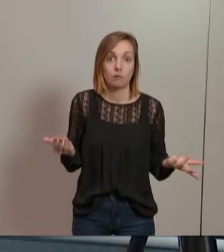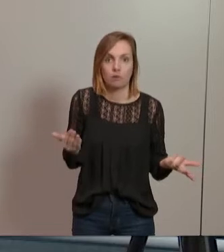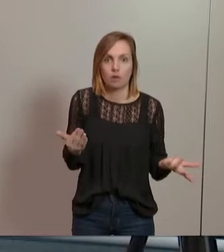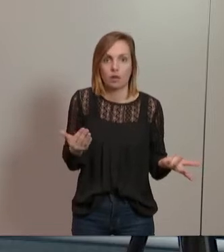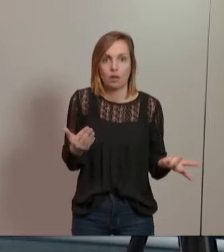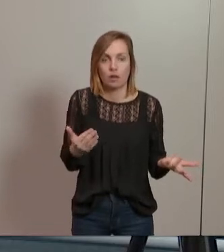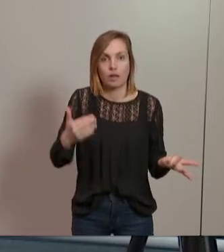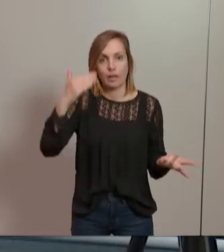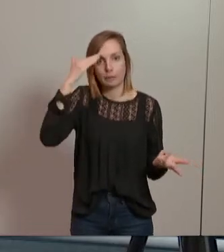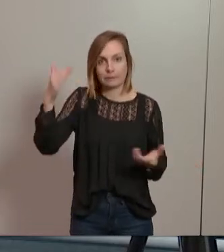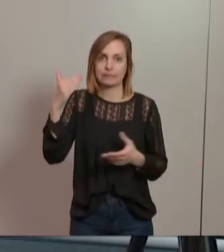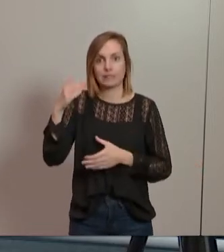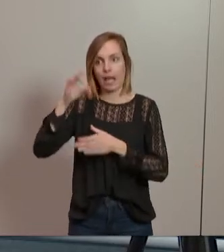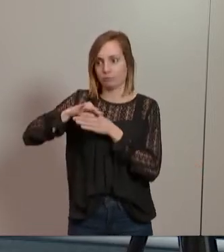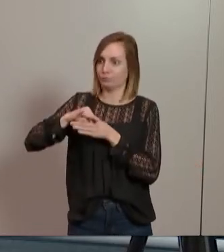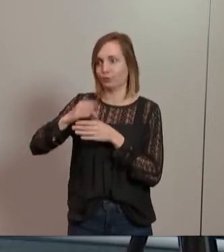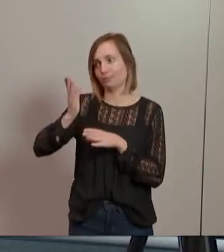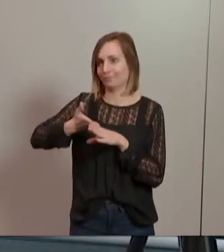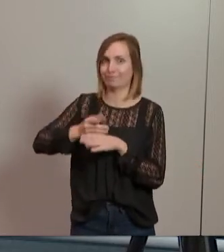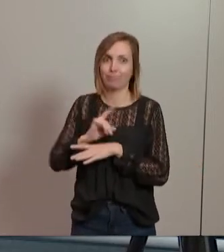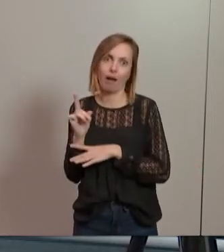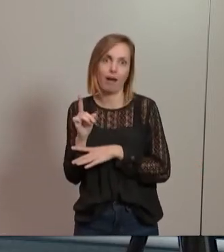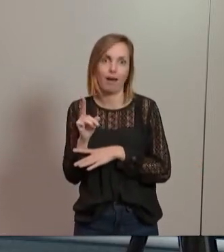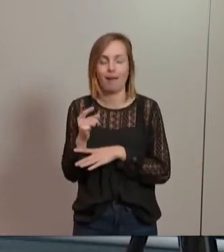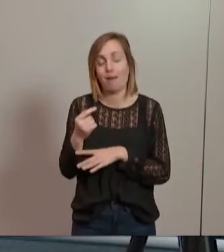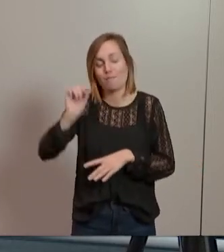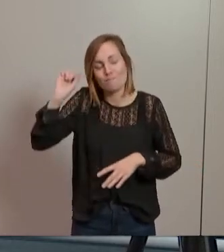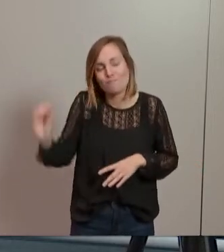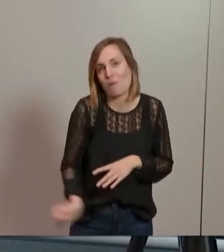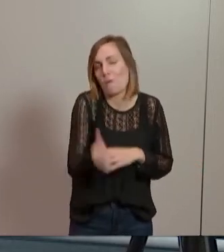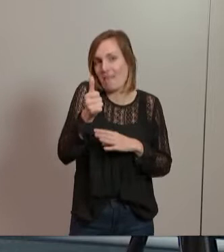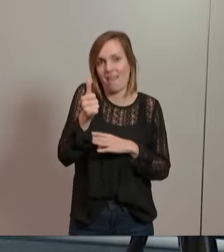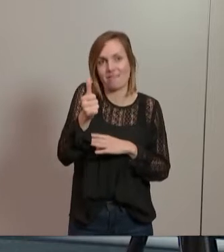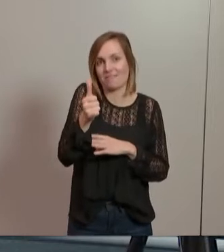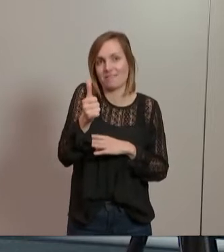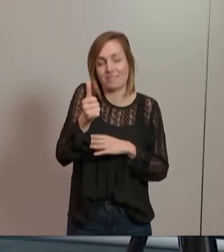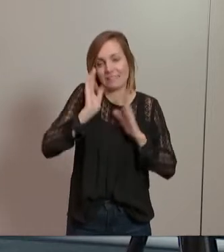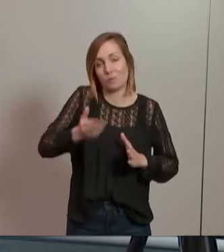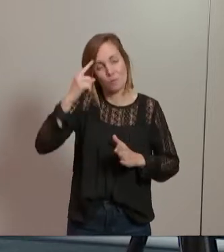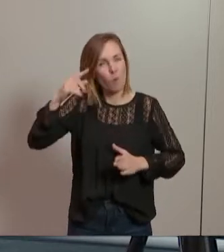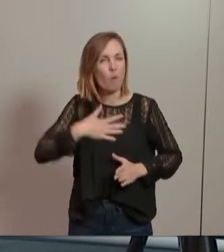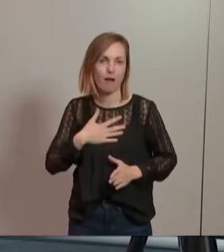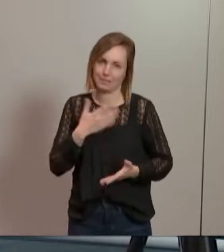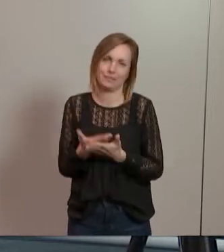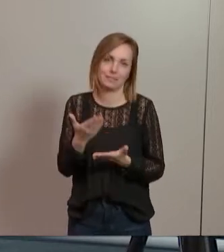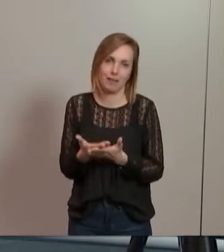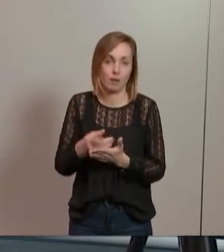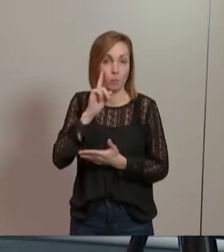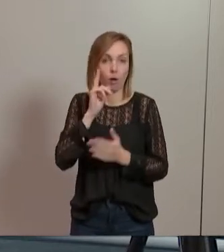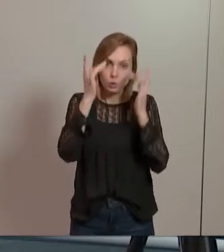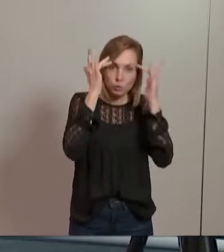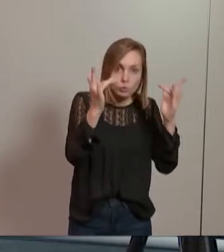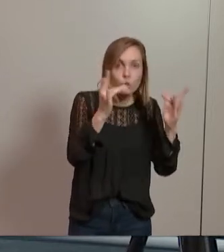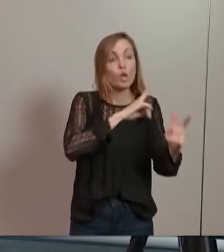grosse défaite électorale, là, c'était vraiment le premier en fait, des engagements. Parce que la culture,